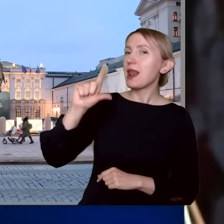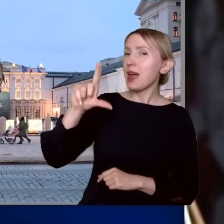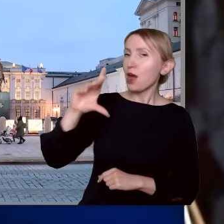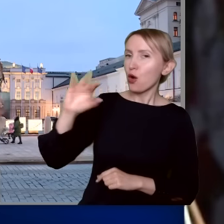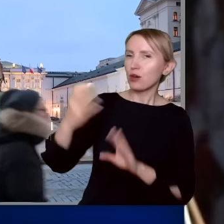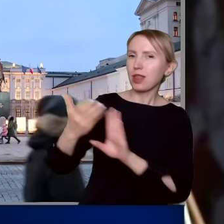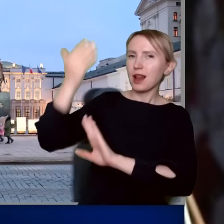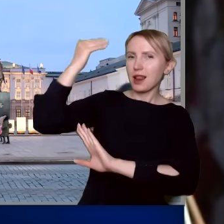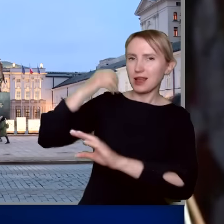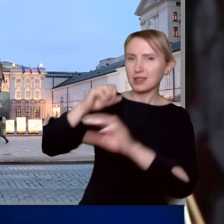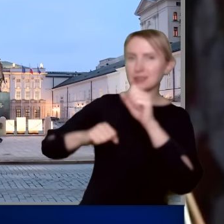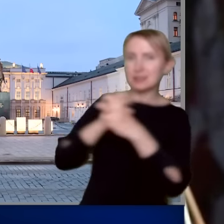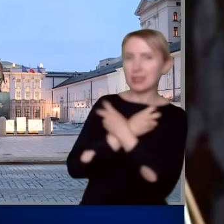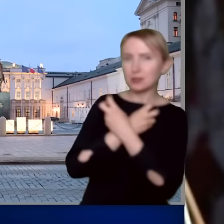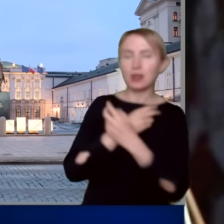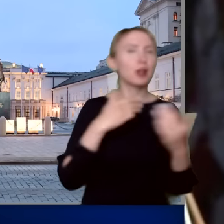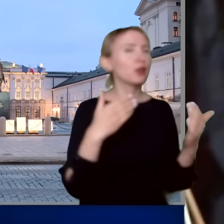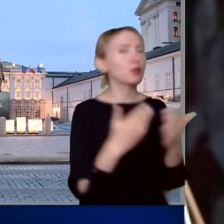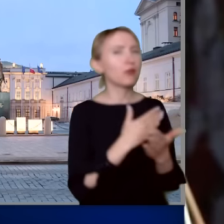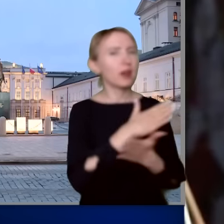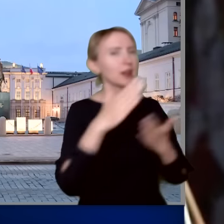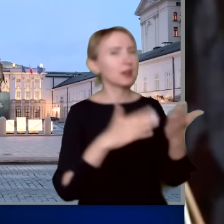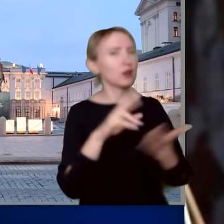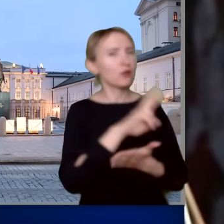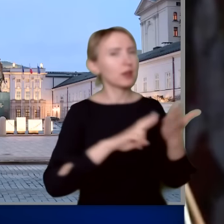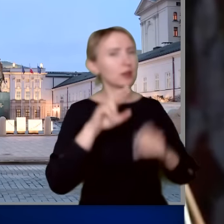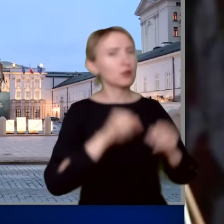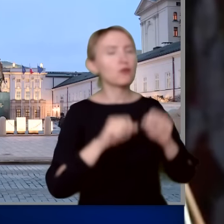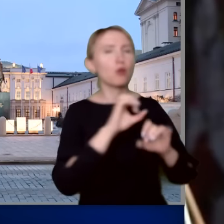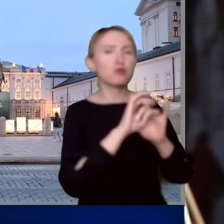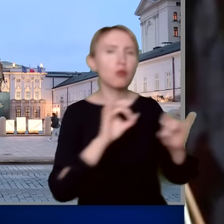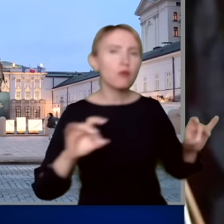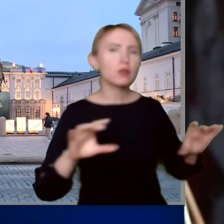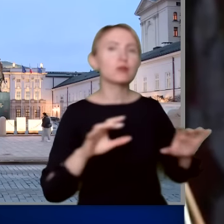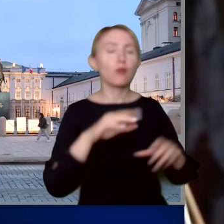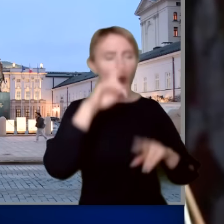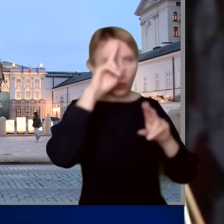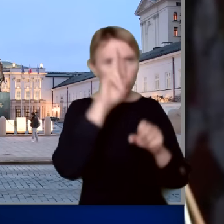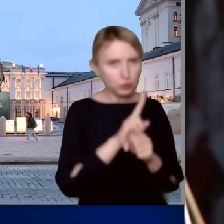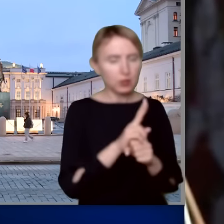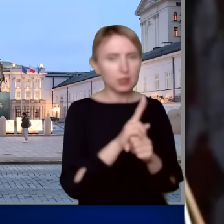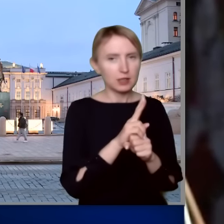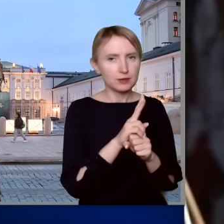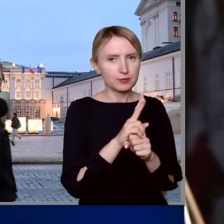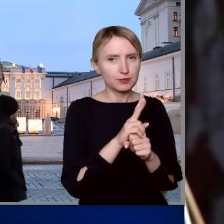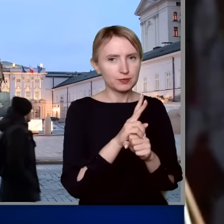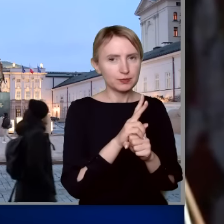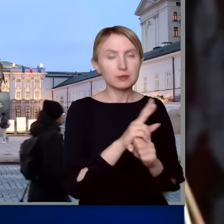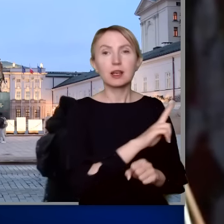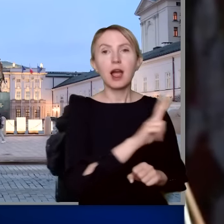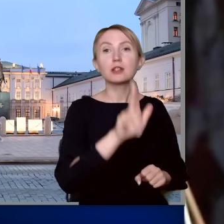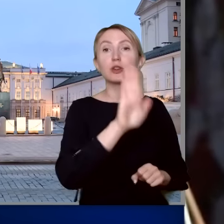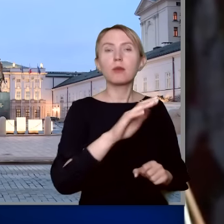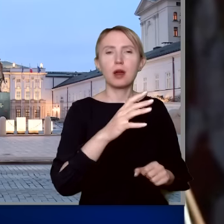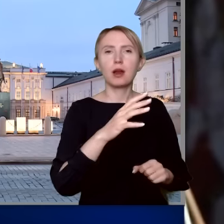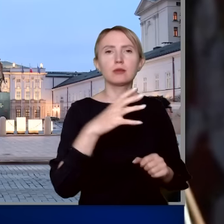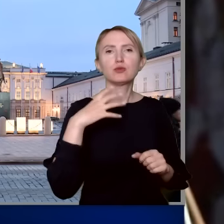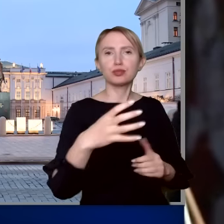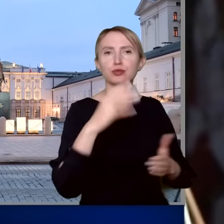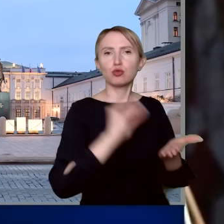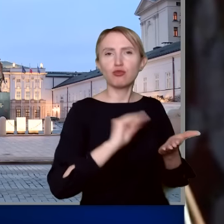sędziego wybranego przez nową Krajową Radę Sądownictwa. To są profesorowie uznani. Wszyscy, którzy mają ogromny dorobek prawny. I